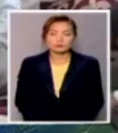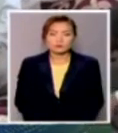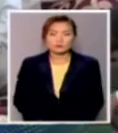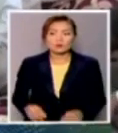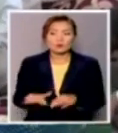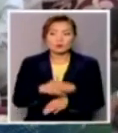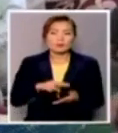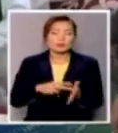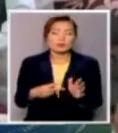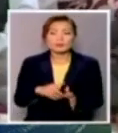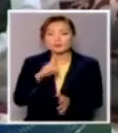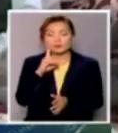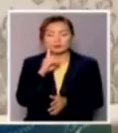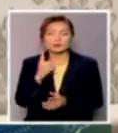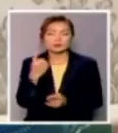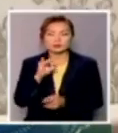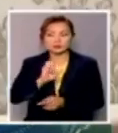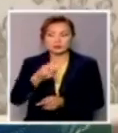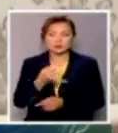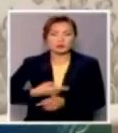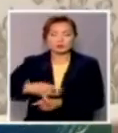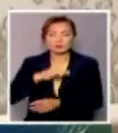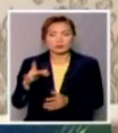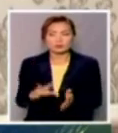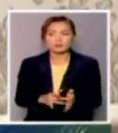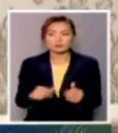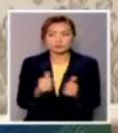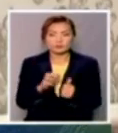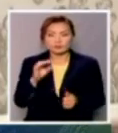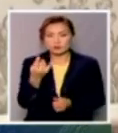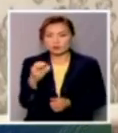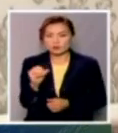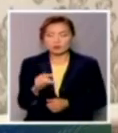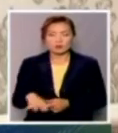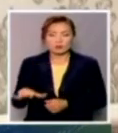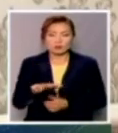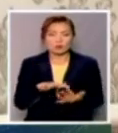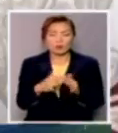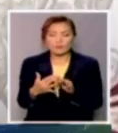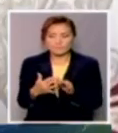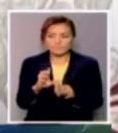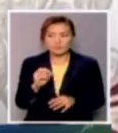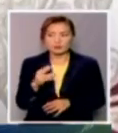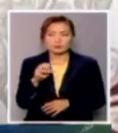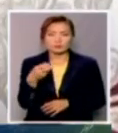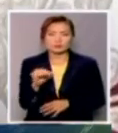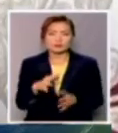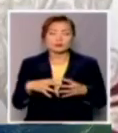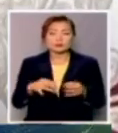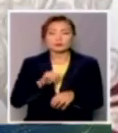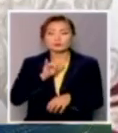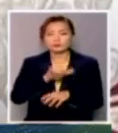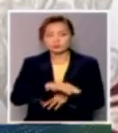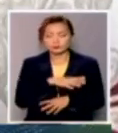Игі шараны қолға алған жастар әуелі Исатай ауданының орталығына жақын берекелі ауыл тұшығыдықтағы Бекбай Аманов отбасына